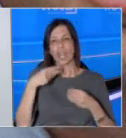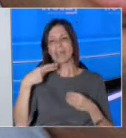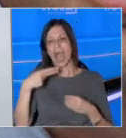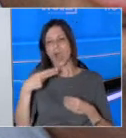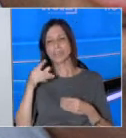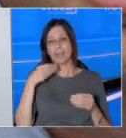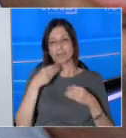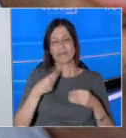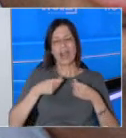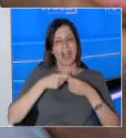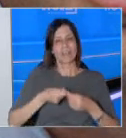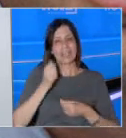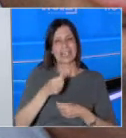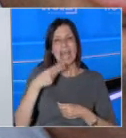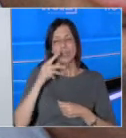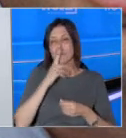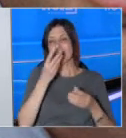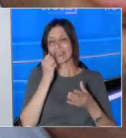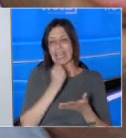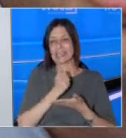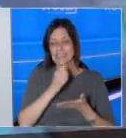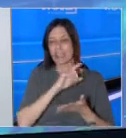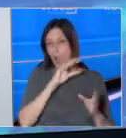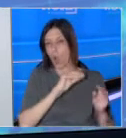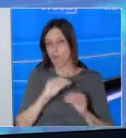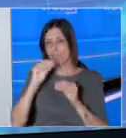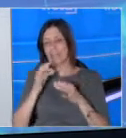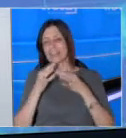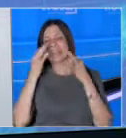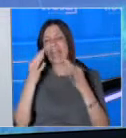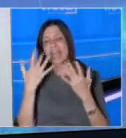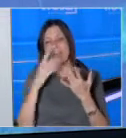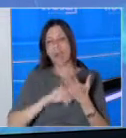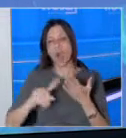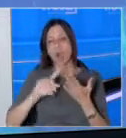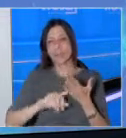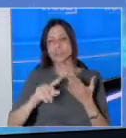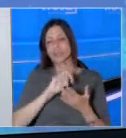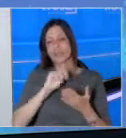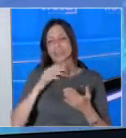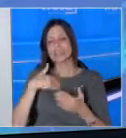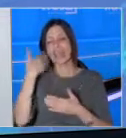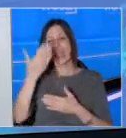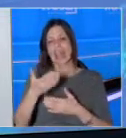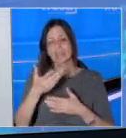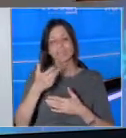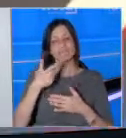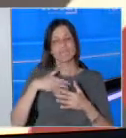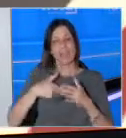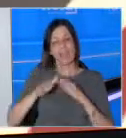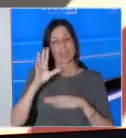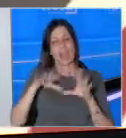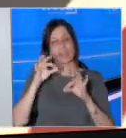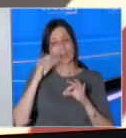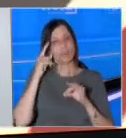הזו של חבר הכנסת האוזר, שאם התקציב לא יעבור, אז נדחה בעוד כמה חודשים את עניין ההליכה לבחירות. כי כמו שאתם יודעים,